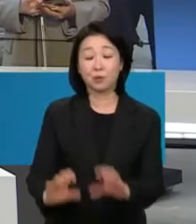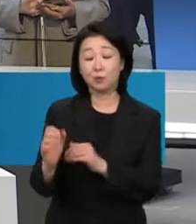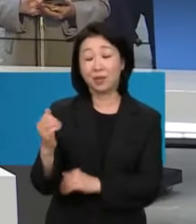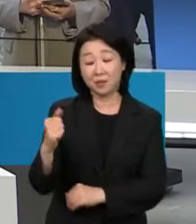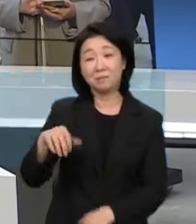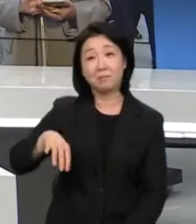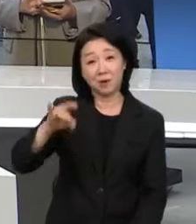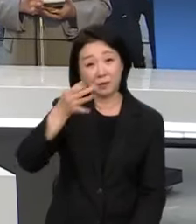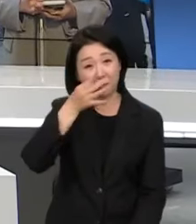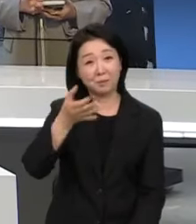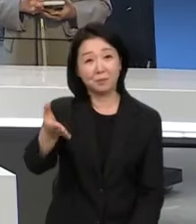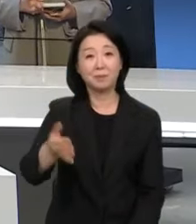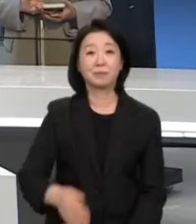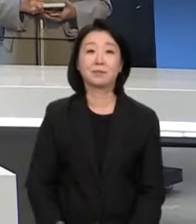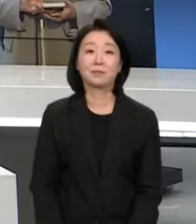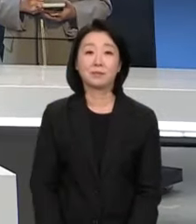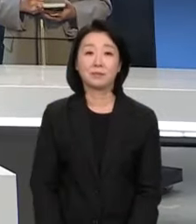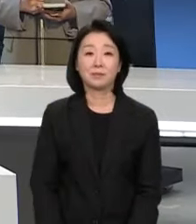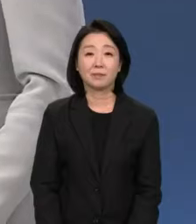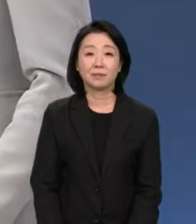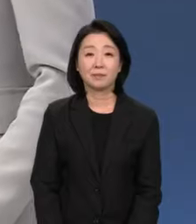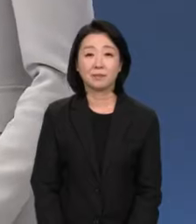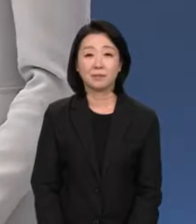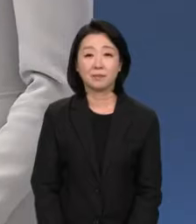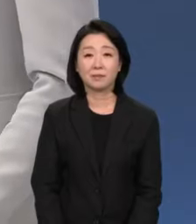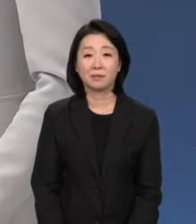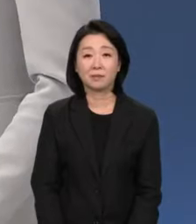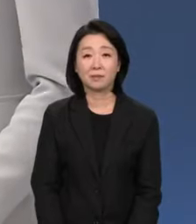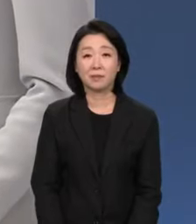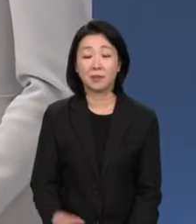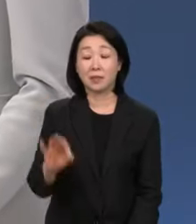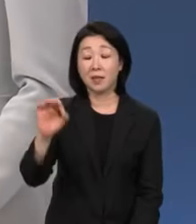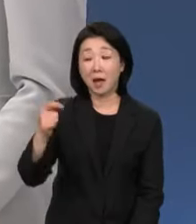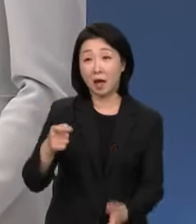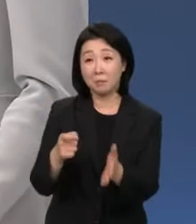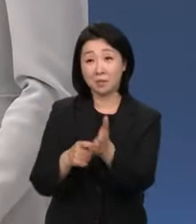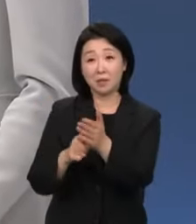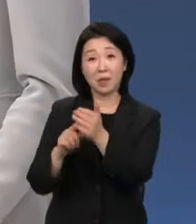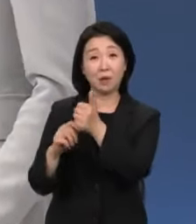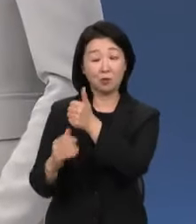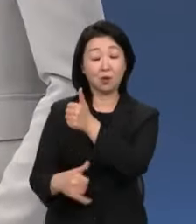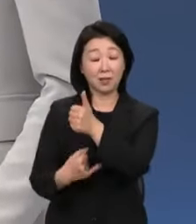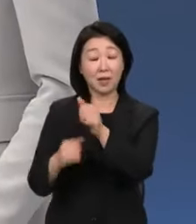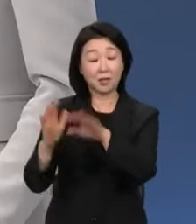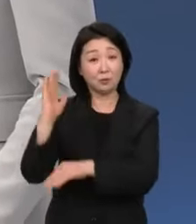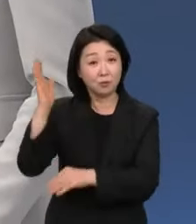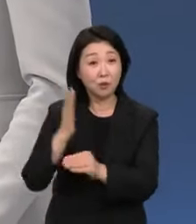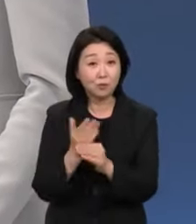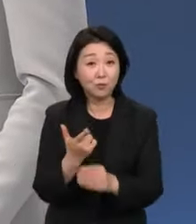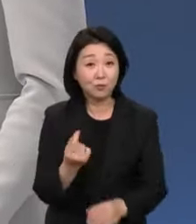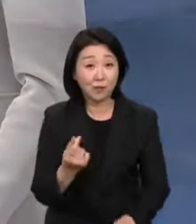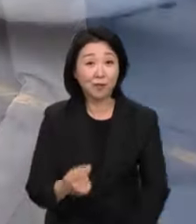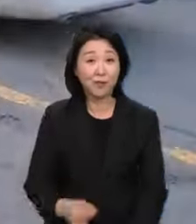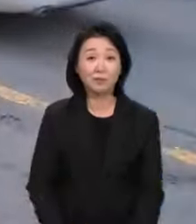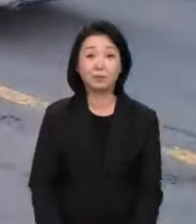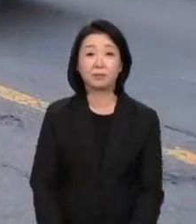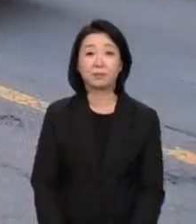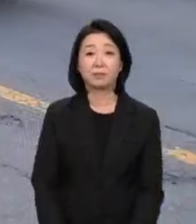유세 현장으로 가보겠습니다. 자, 강희연 기자, 한동훈 비대위원장 지금 유세 중입니까?